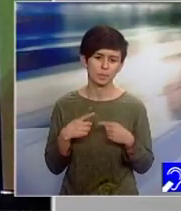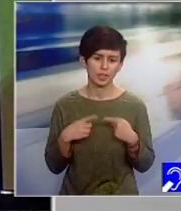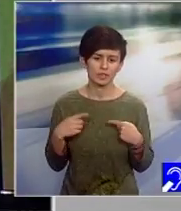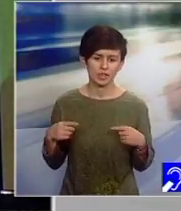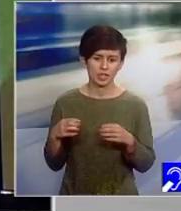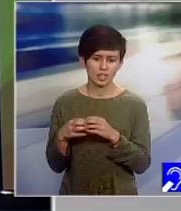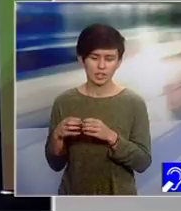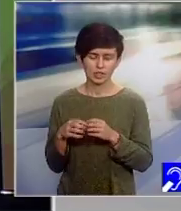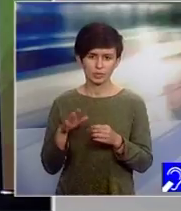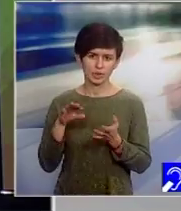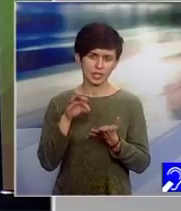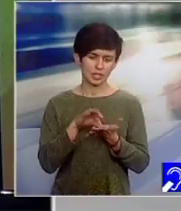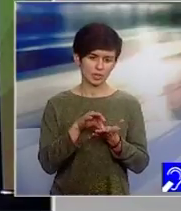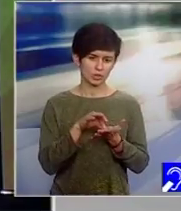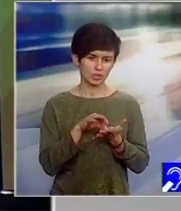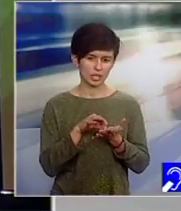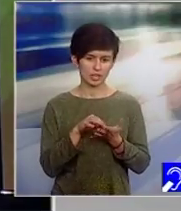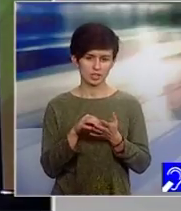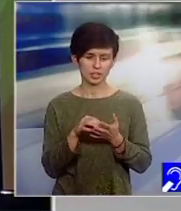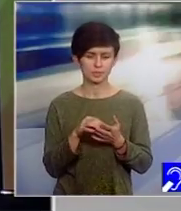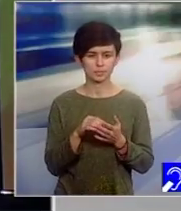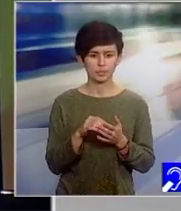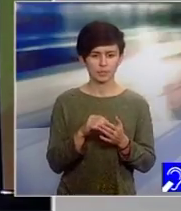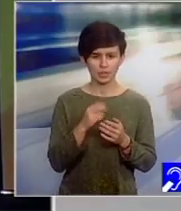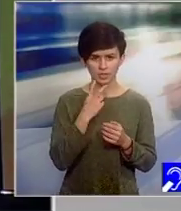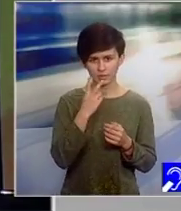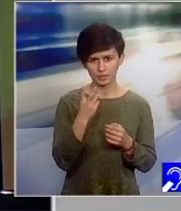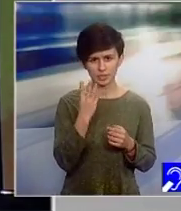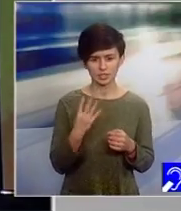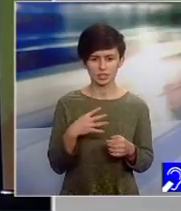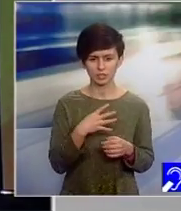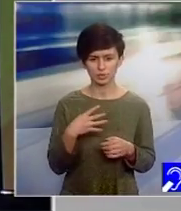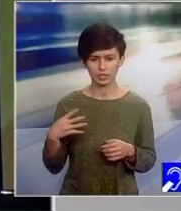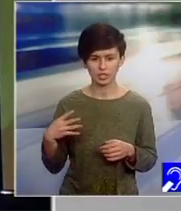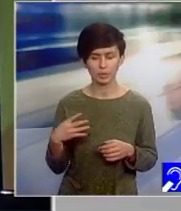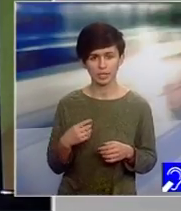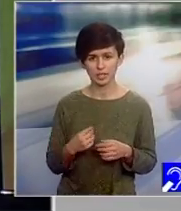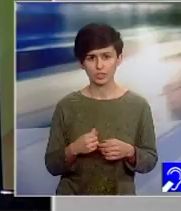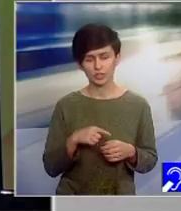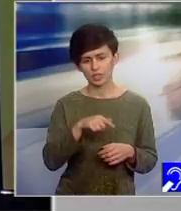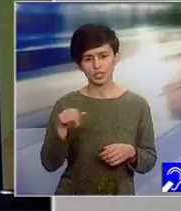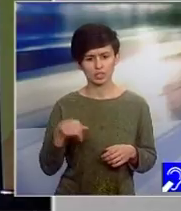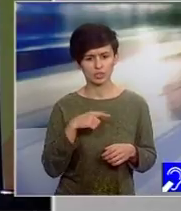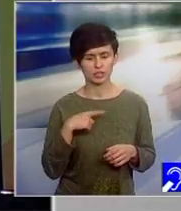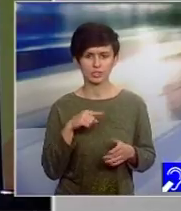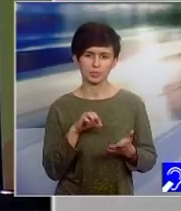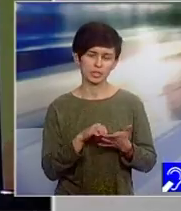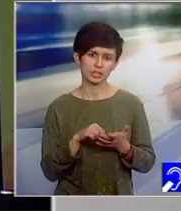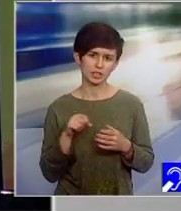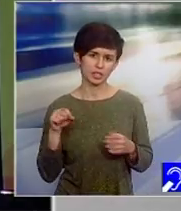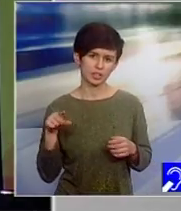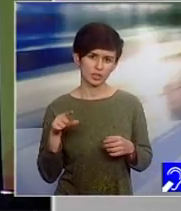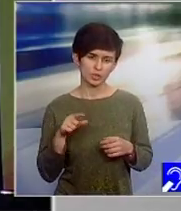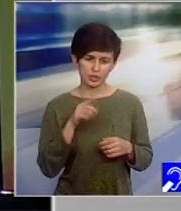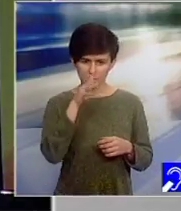are o dată stipulată acolo pe un tabel. Tabelul l-ați văzut și voi. Da. Noi suntem pe 12 aprilie. Deci în 12 aprilie noi vom fi prezenți